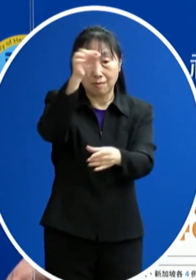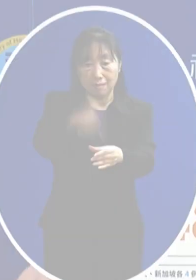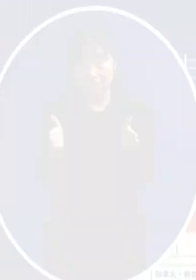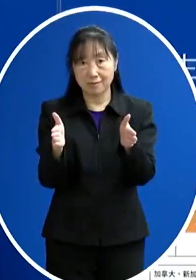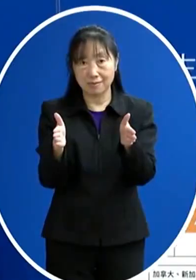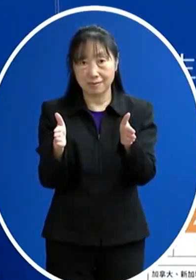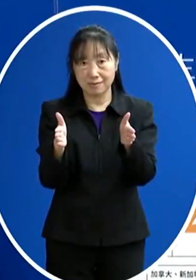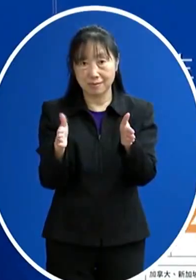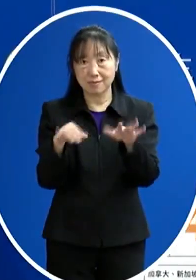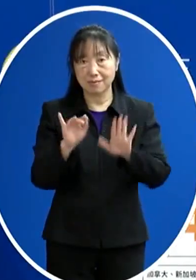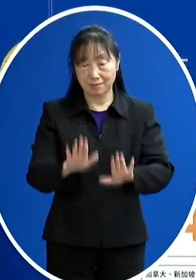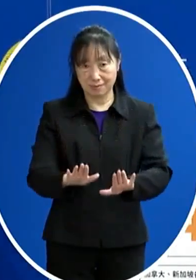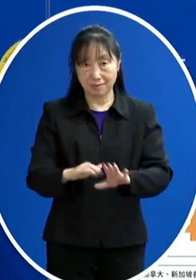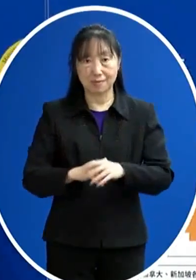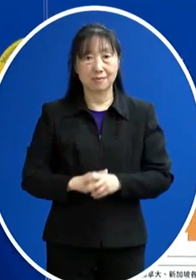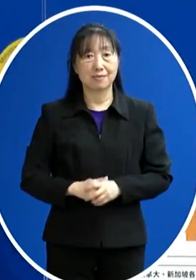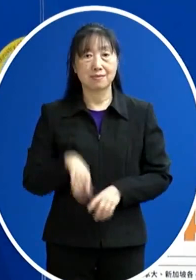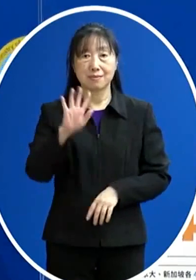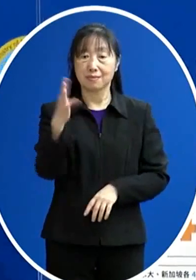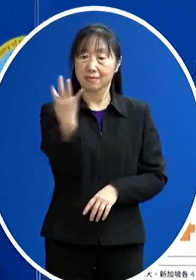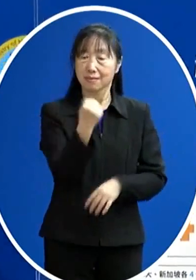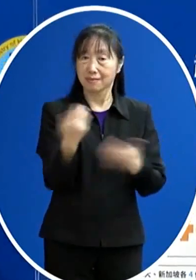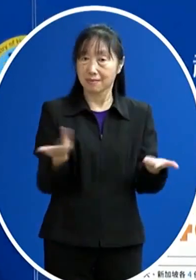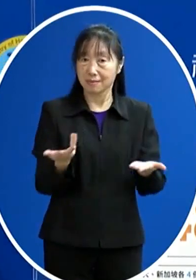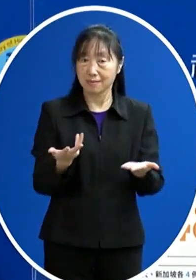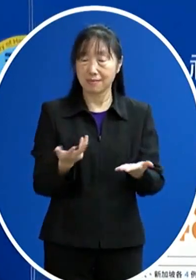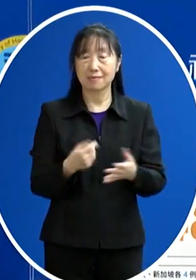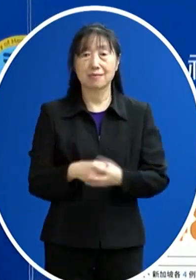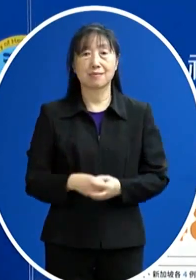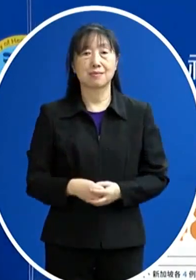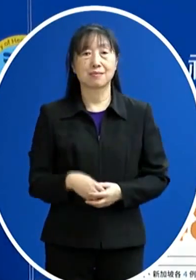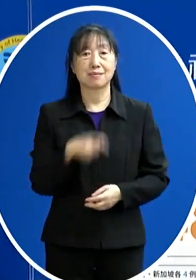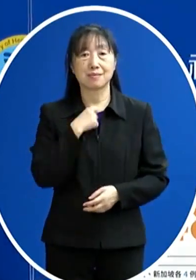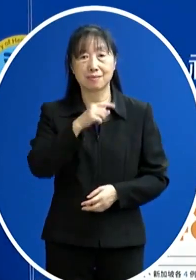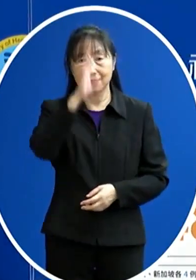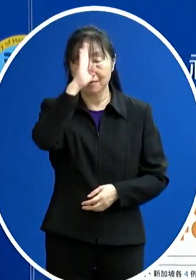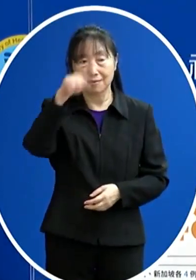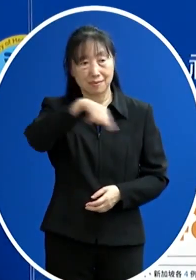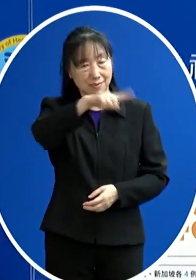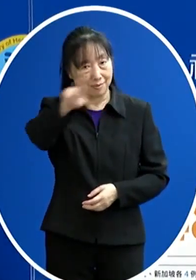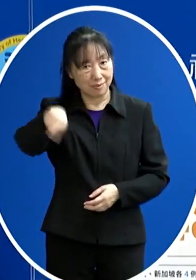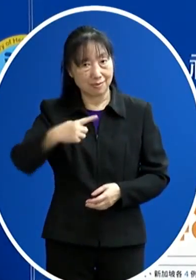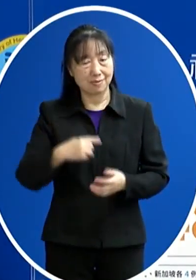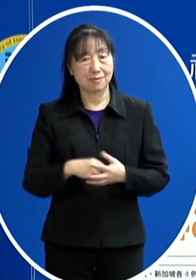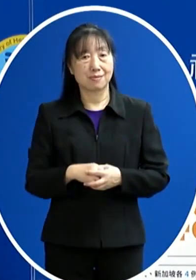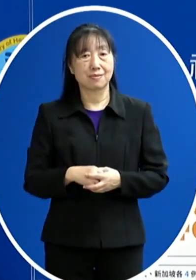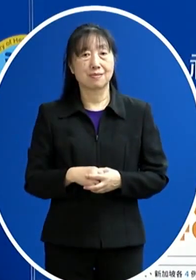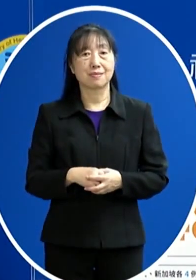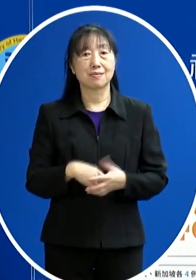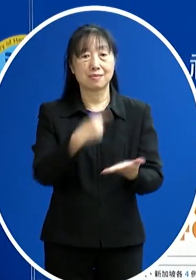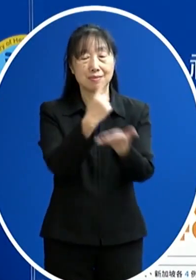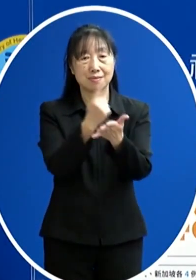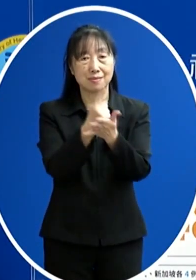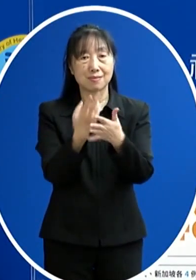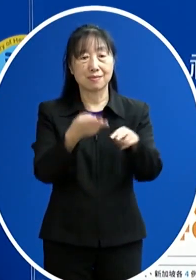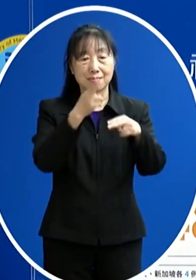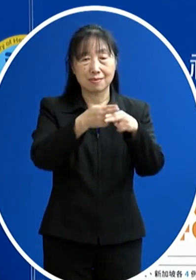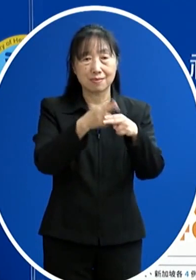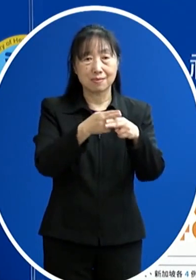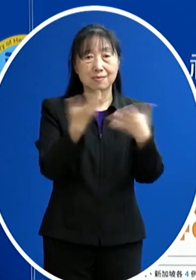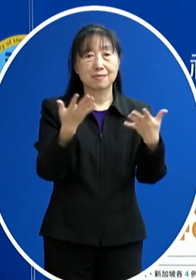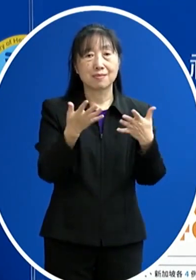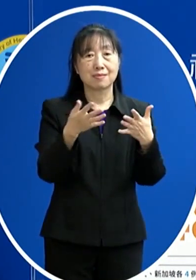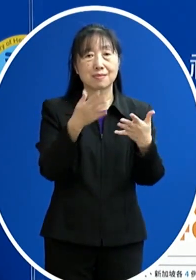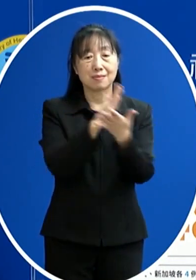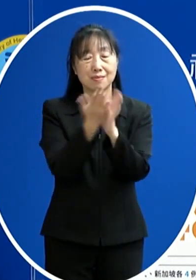社交距离。在这里啊，有几点要拜托我们全国的民众以及我们各个宗教团体